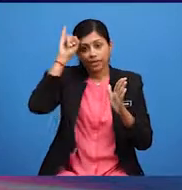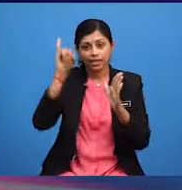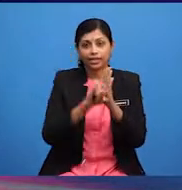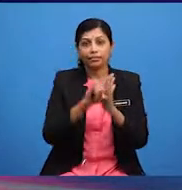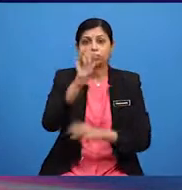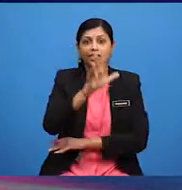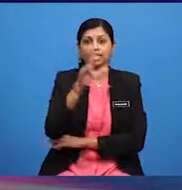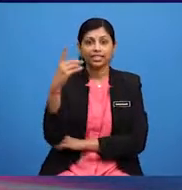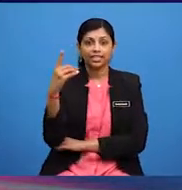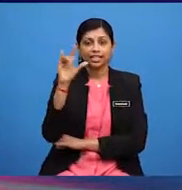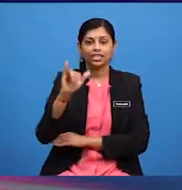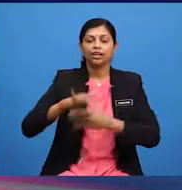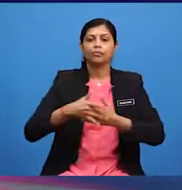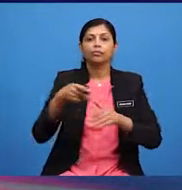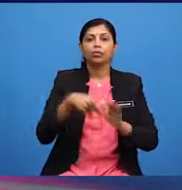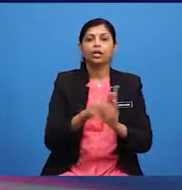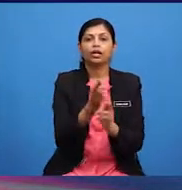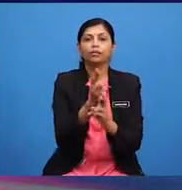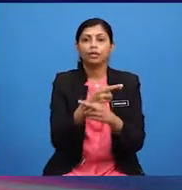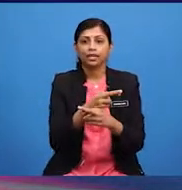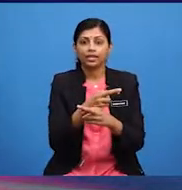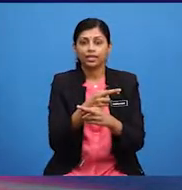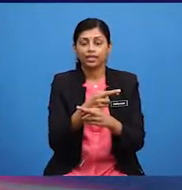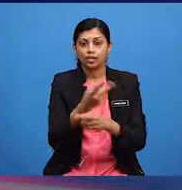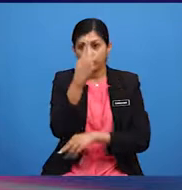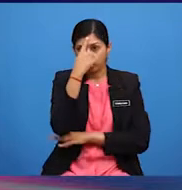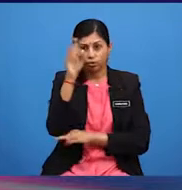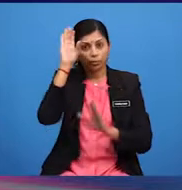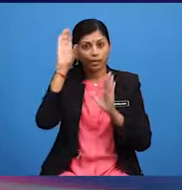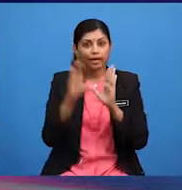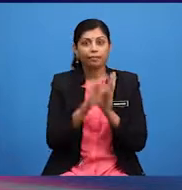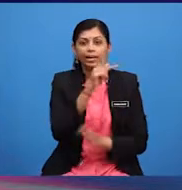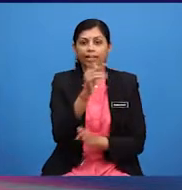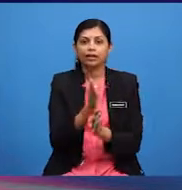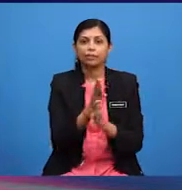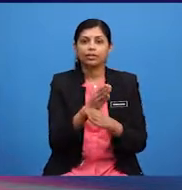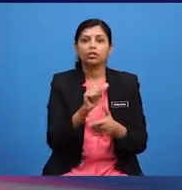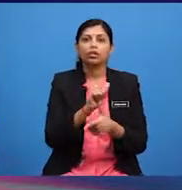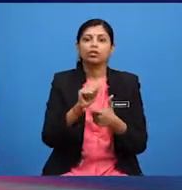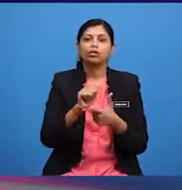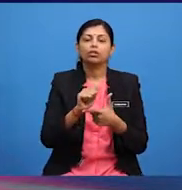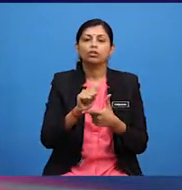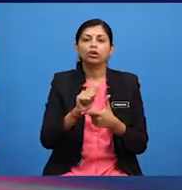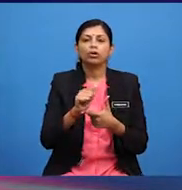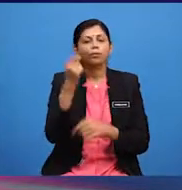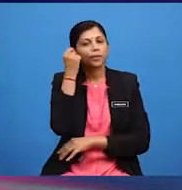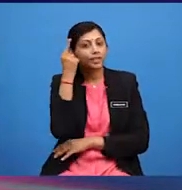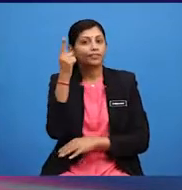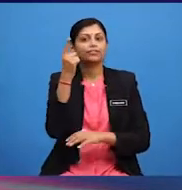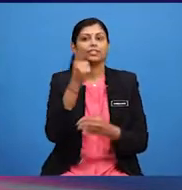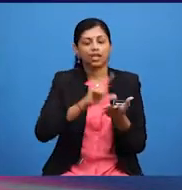paparan imej 3 dimensi atau 3D yang memudahkan mereka